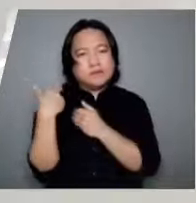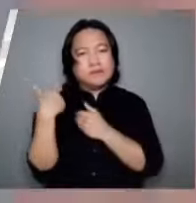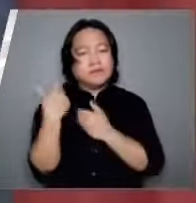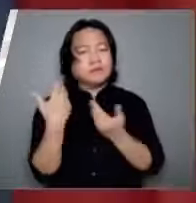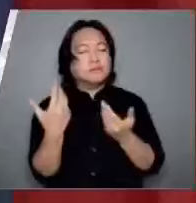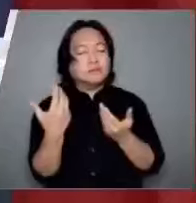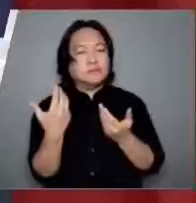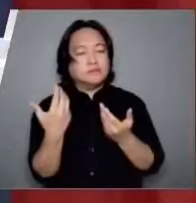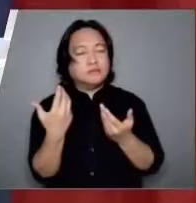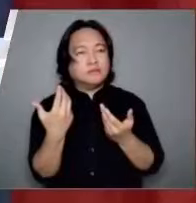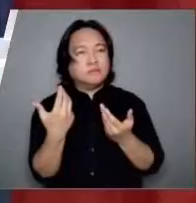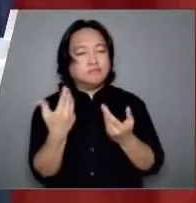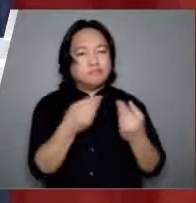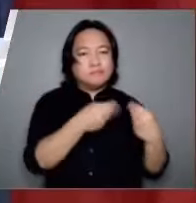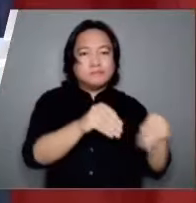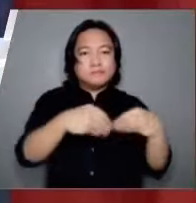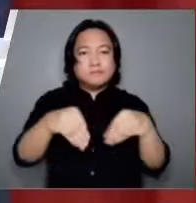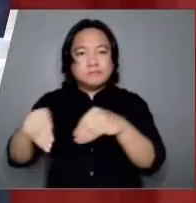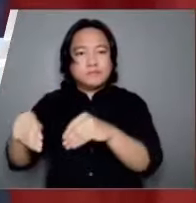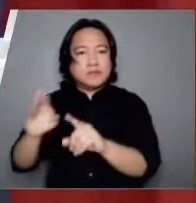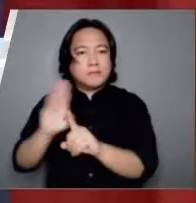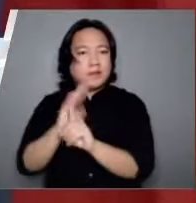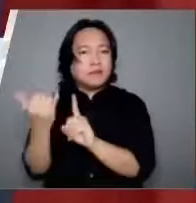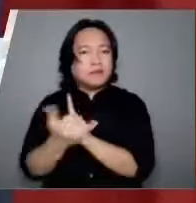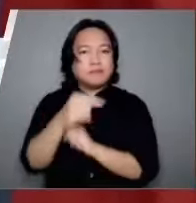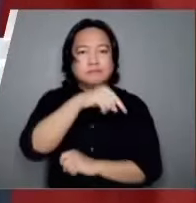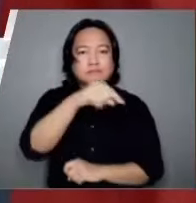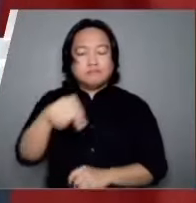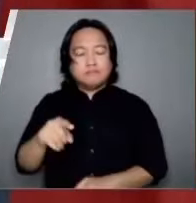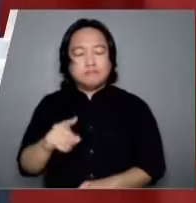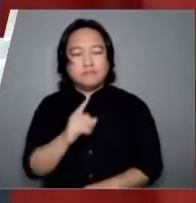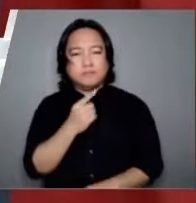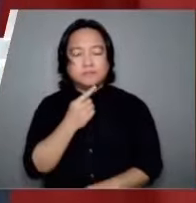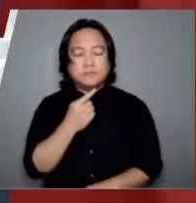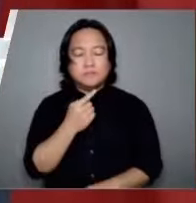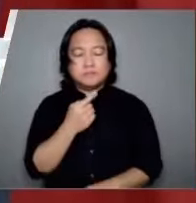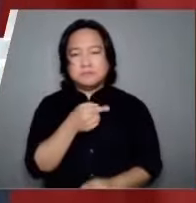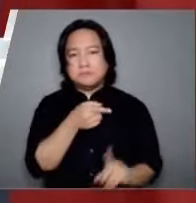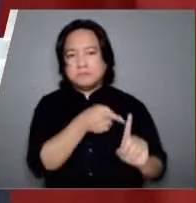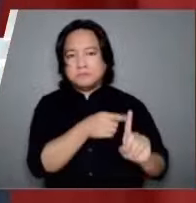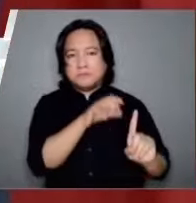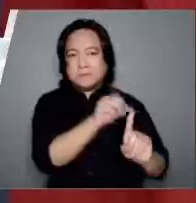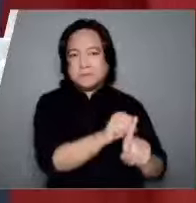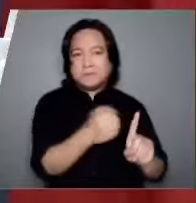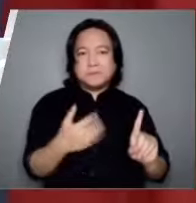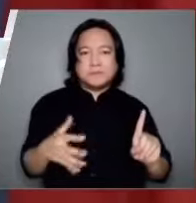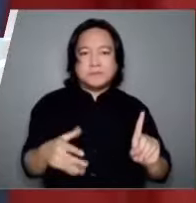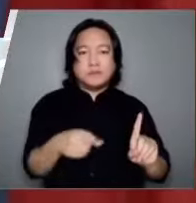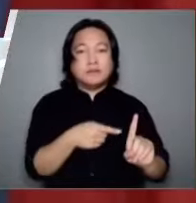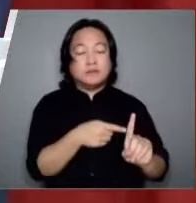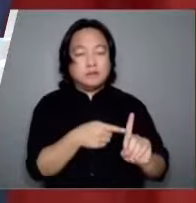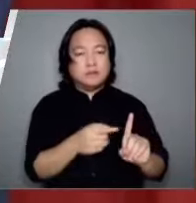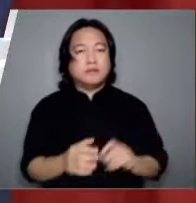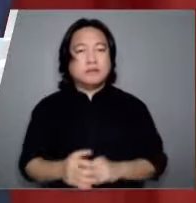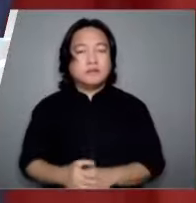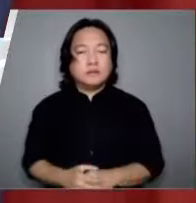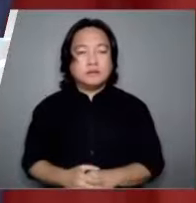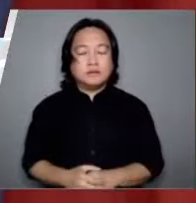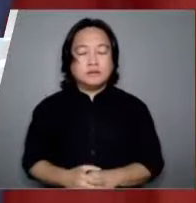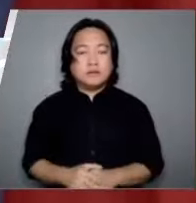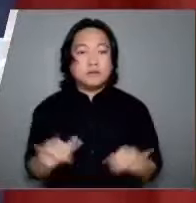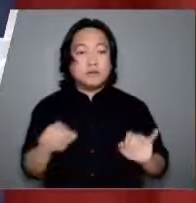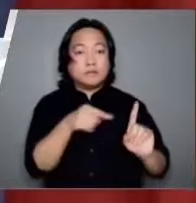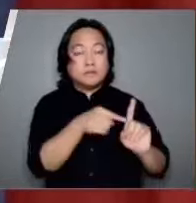barangay. Malaki na rin itong hawak niya. And considering na isa po siya sa mga nagsusupply ng drugs dito